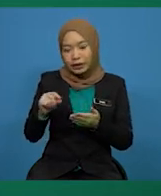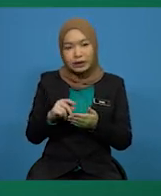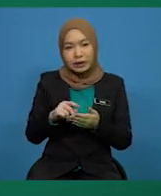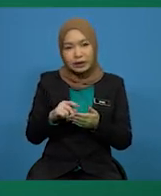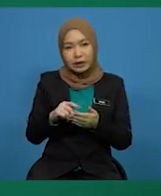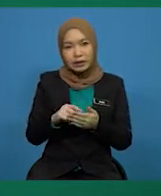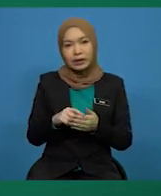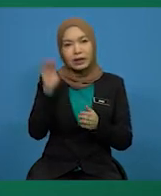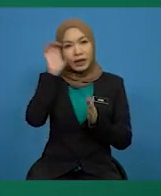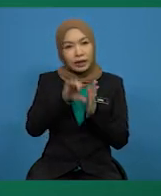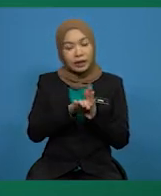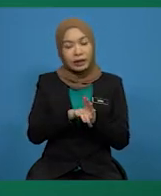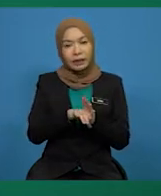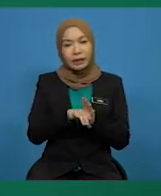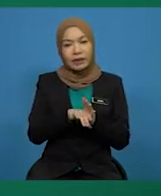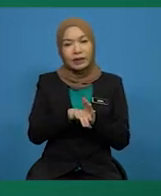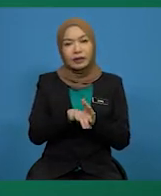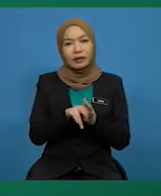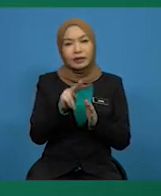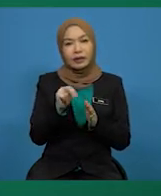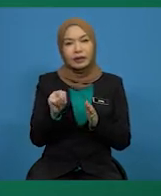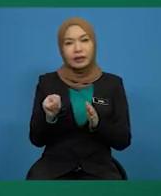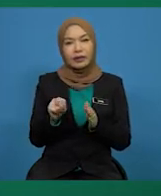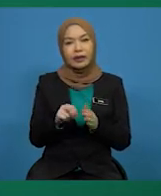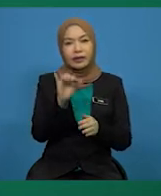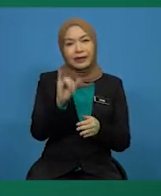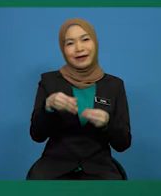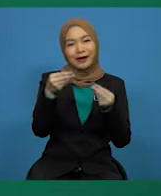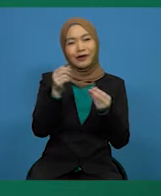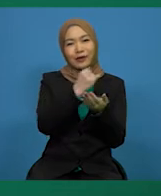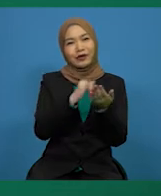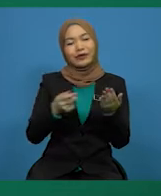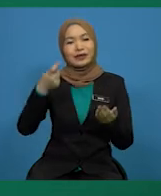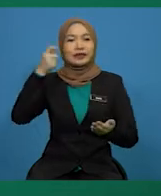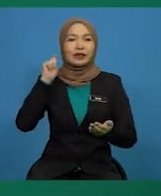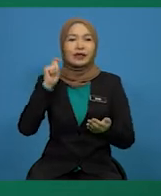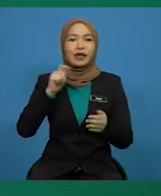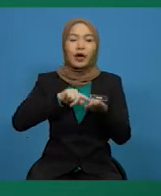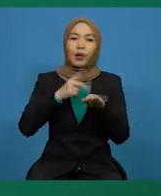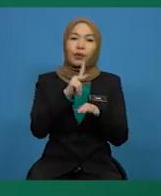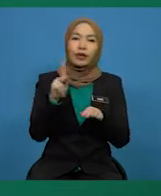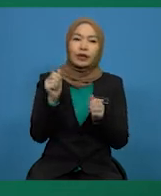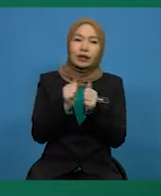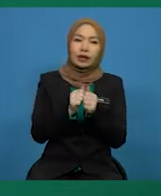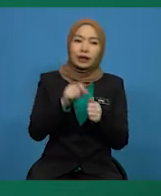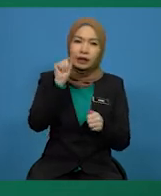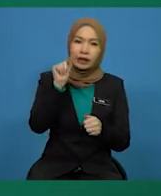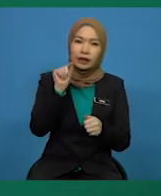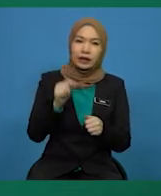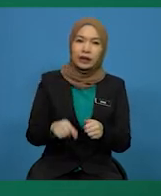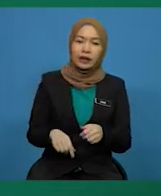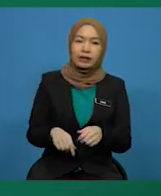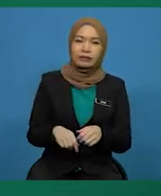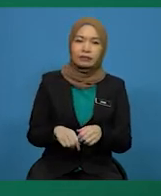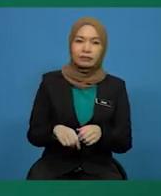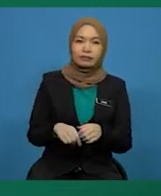huraian gambar rajah yang telah dilukis tadi. Kita bermula dengan titik keseimbangan asal iaitu di titik